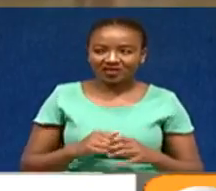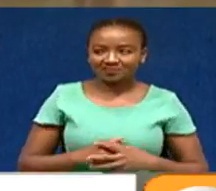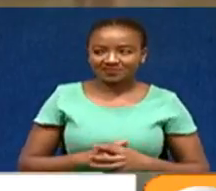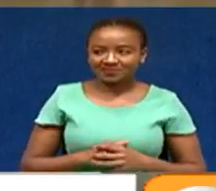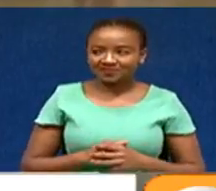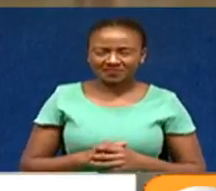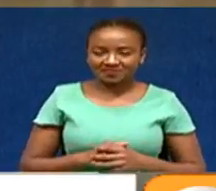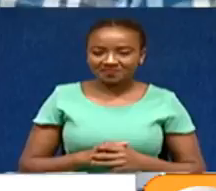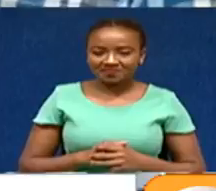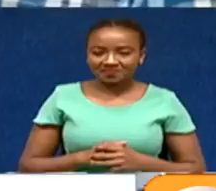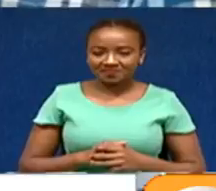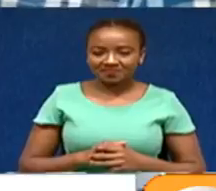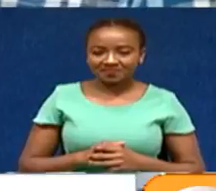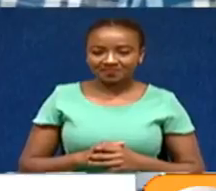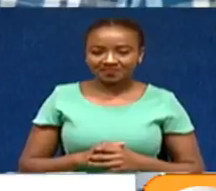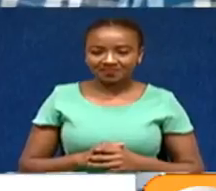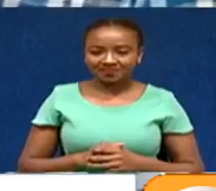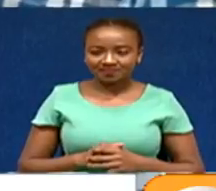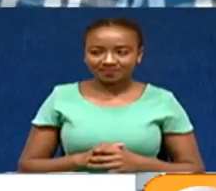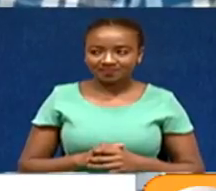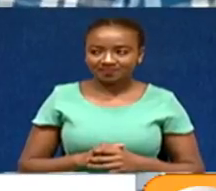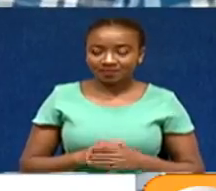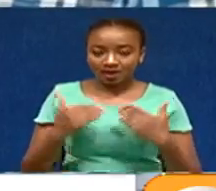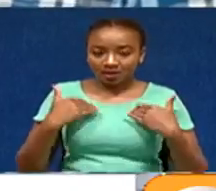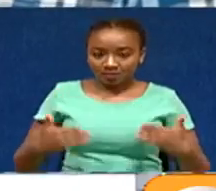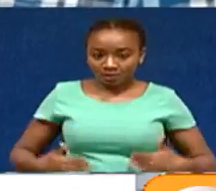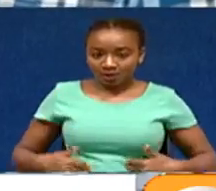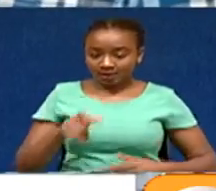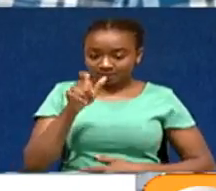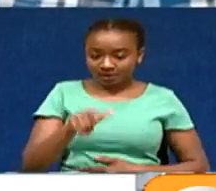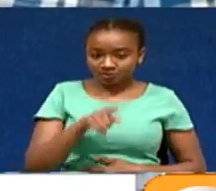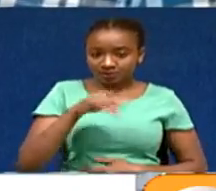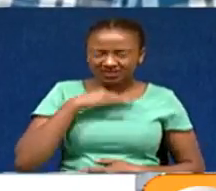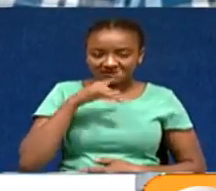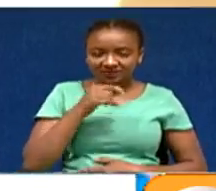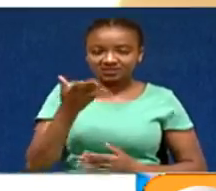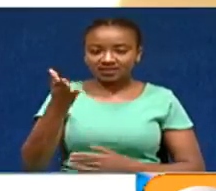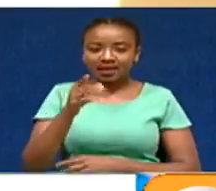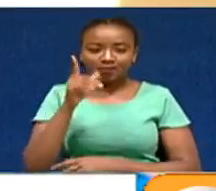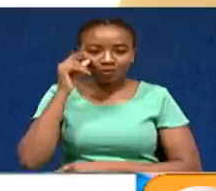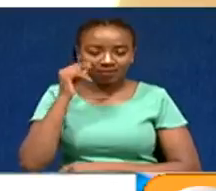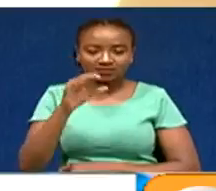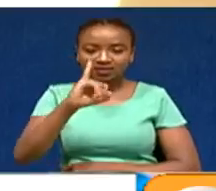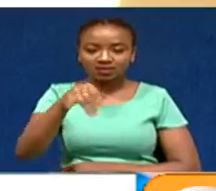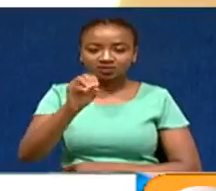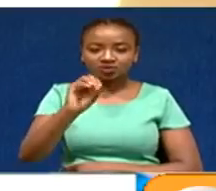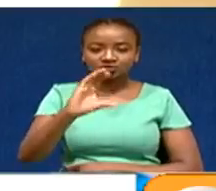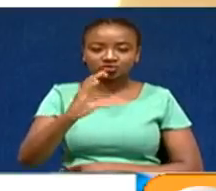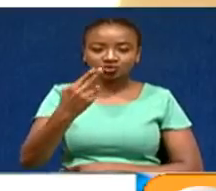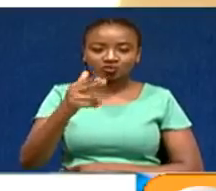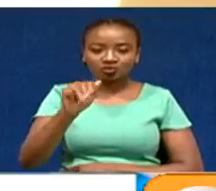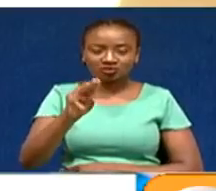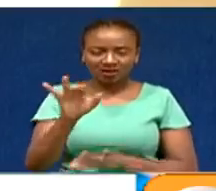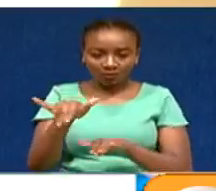tumeona katika eneo hili. The body of the deceased is at the Jocham Hospital morgue in Mombasa pending an